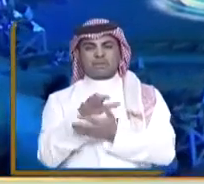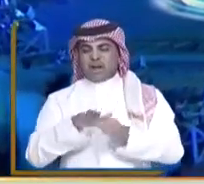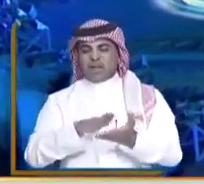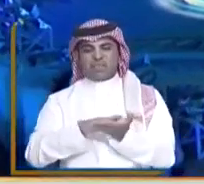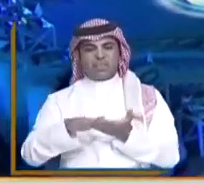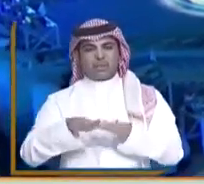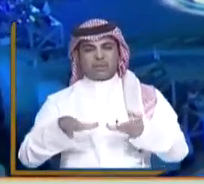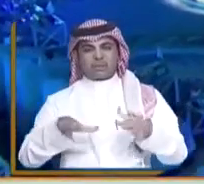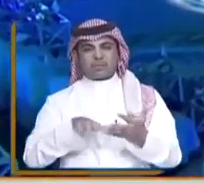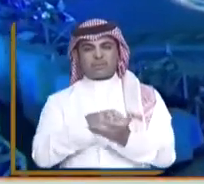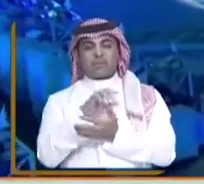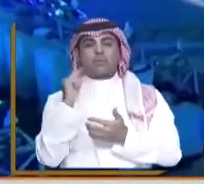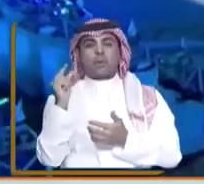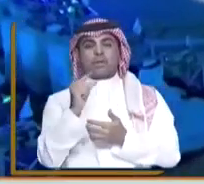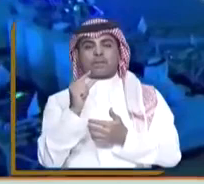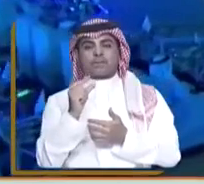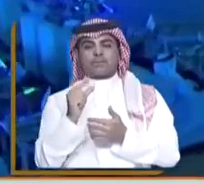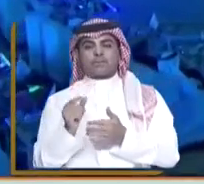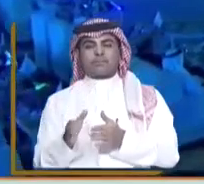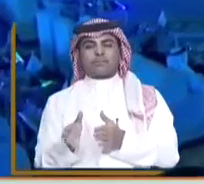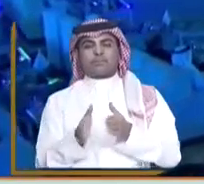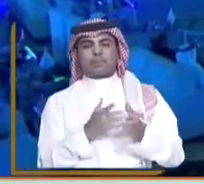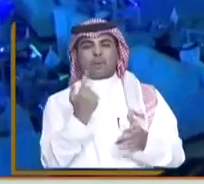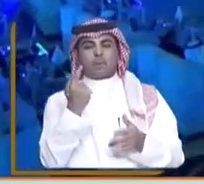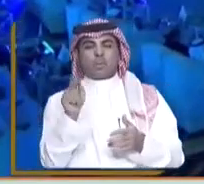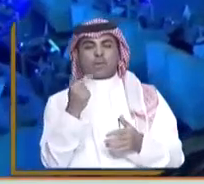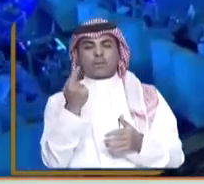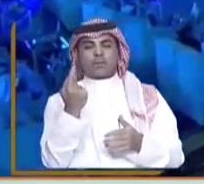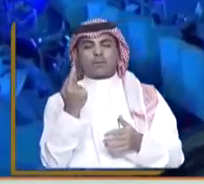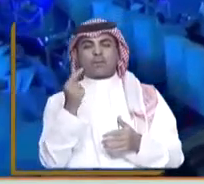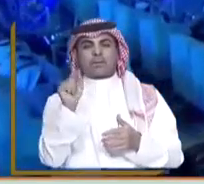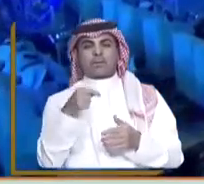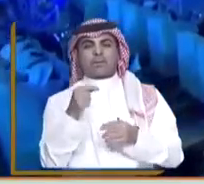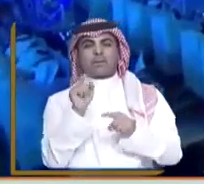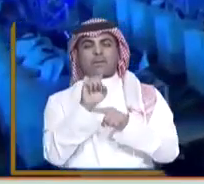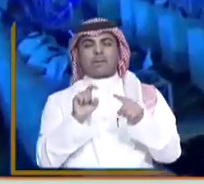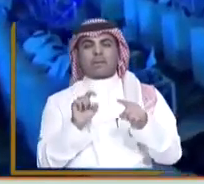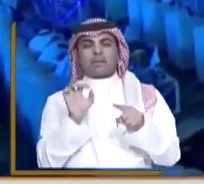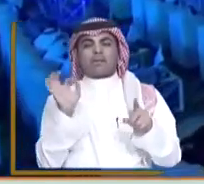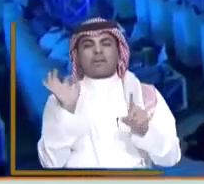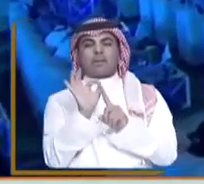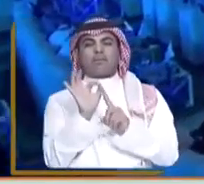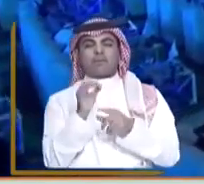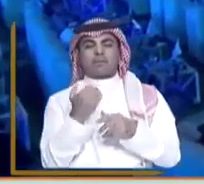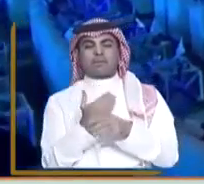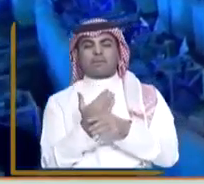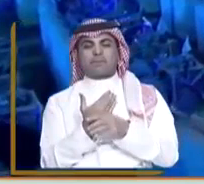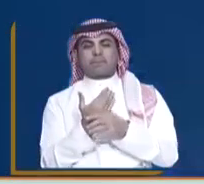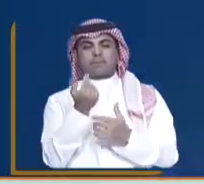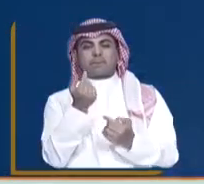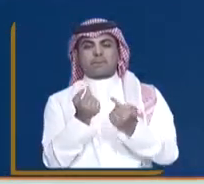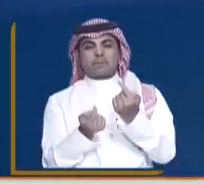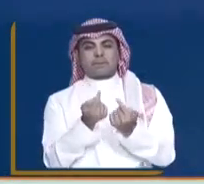على المستوى الدولي واحد بالمئه على المستندف الدولي لزراعه